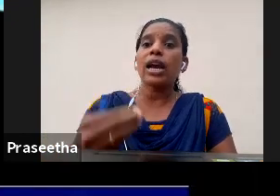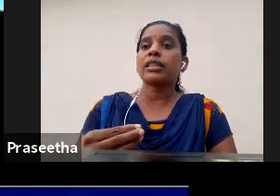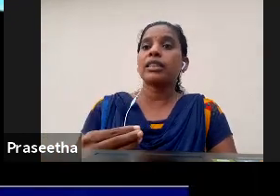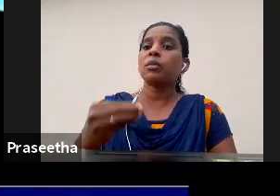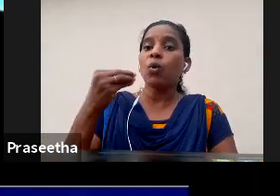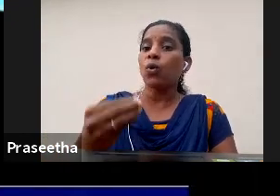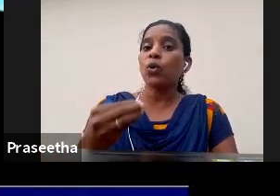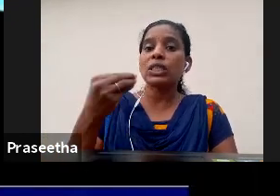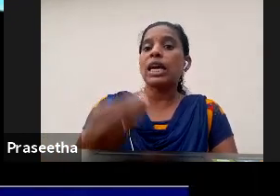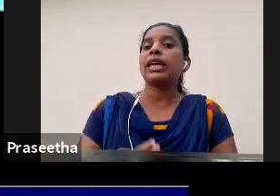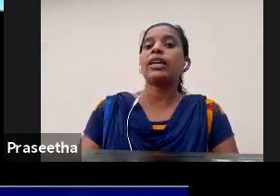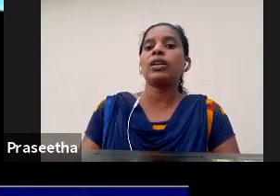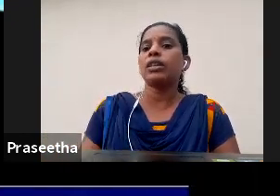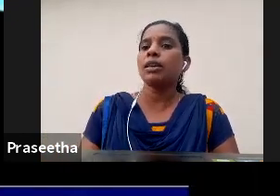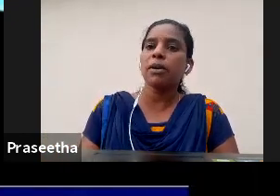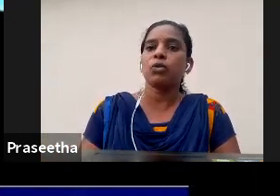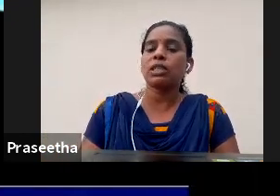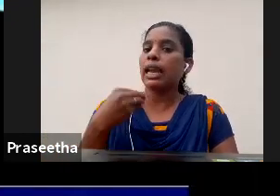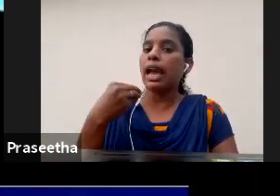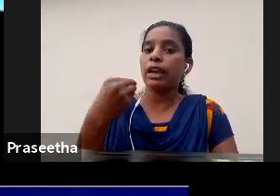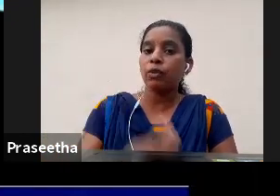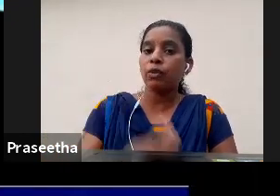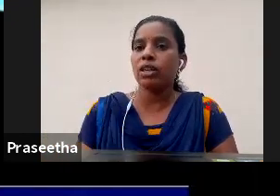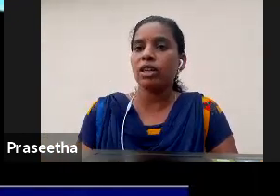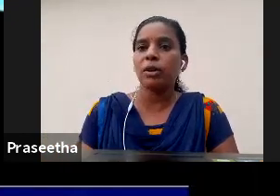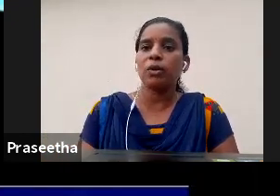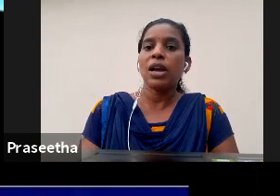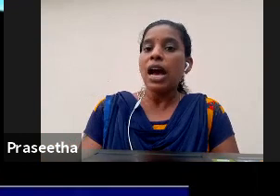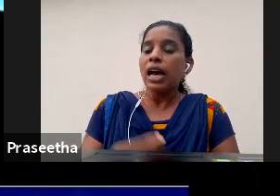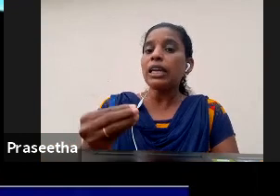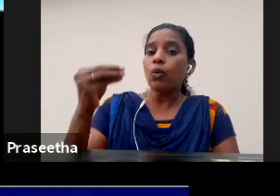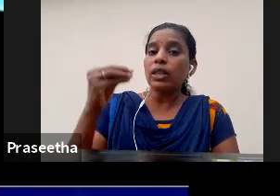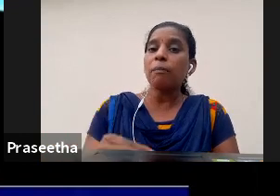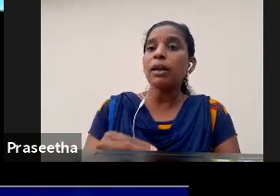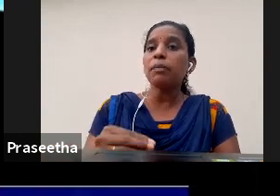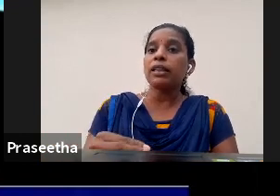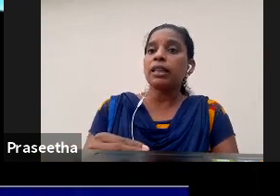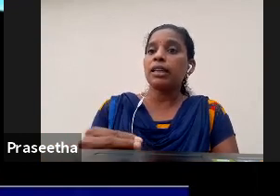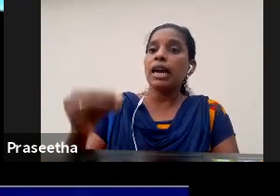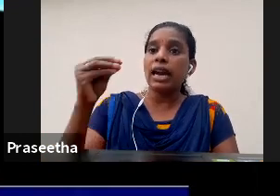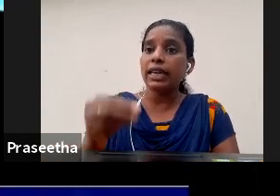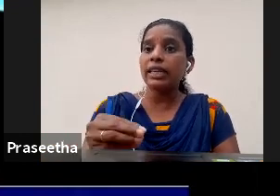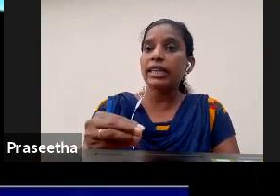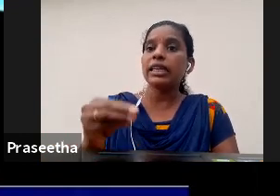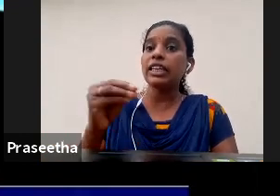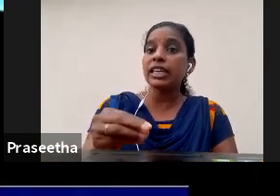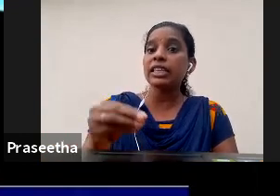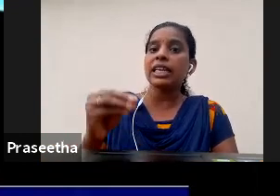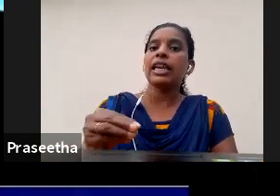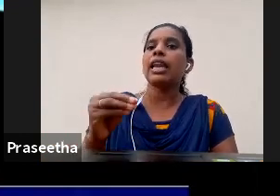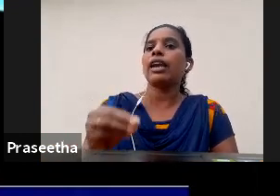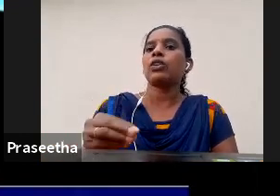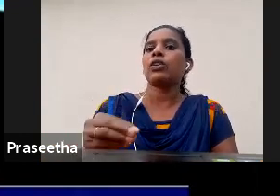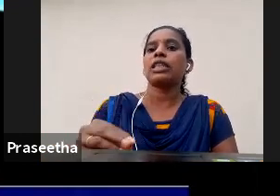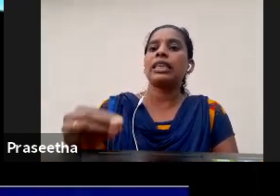ഓരോ രാജ്യത്തിനും ഓരോ സൈൻ ഉണ്ട് എന്ന് ഞാൻ പറഞ്ഞു, സൈൻ ലാംഗ്വേജ് ഉണ്ട് എന്ന് പറഞ്ഞു. അതിൽ നമ്മൾ പറയുന്നത് ഇന്ത്യൻ